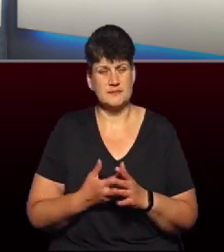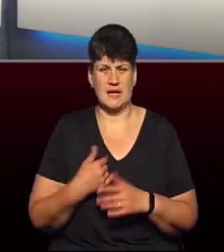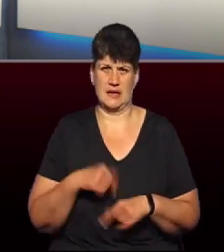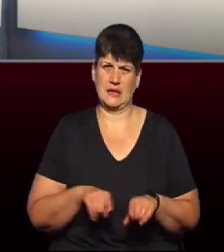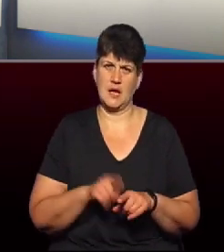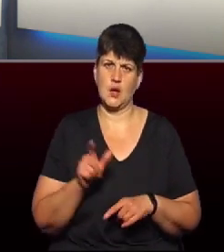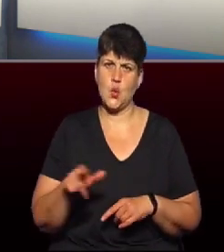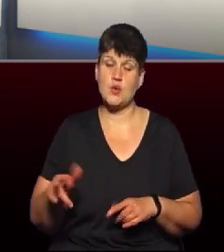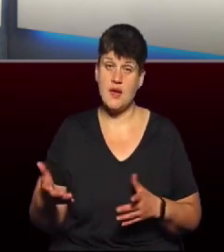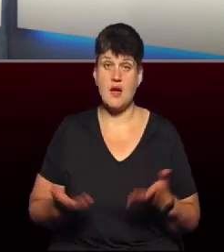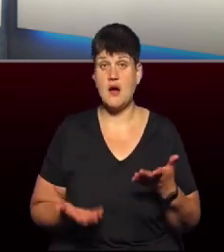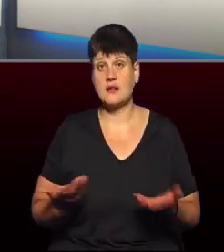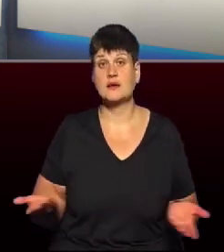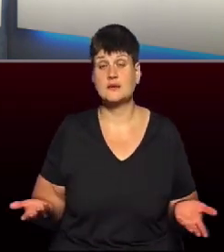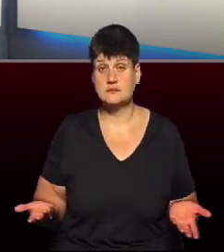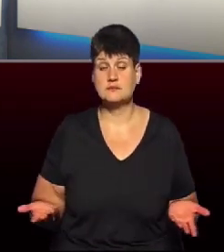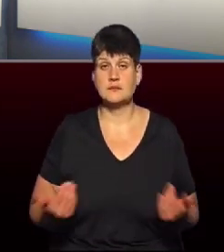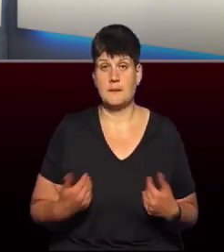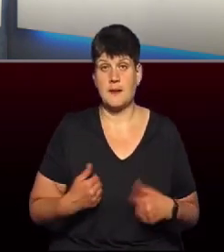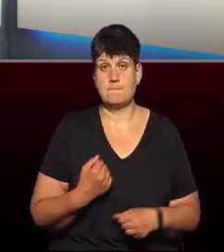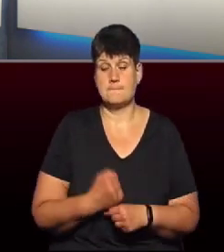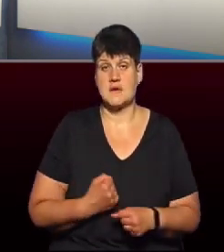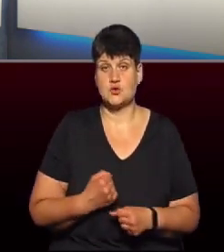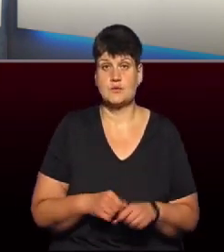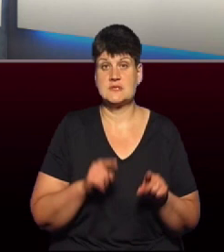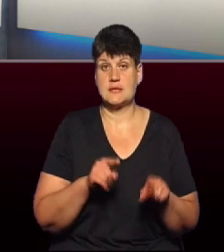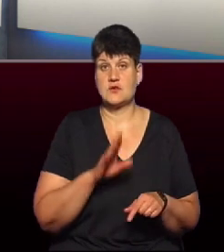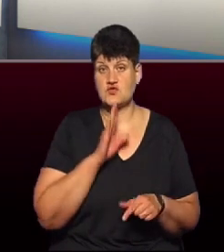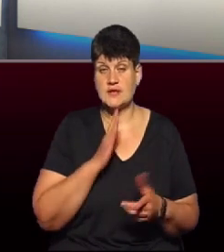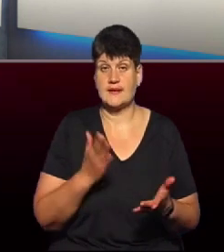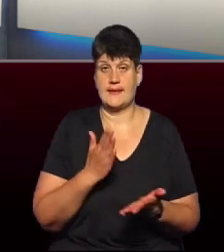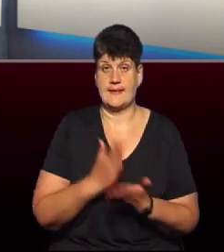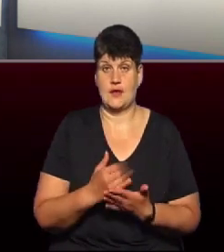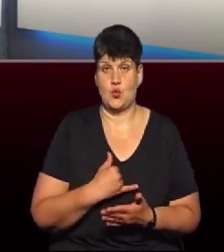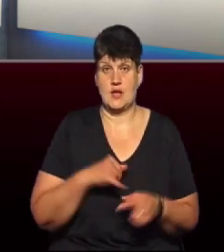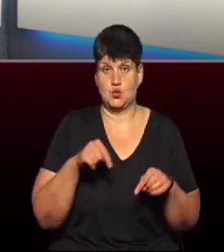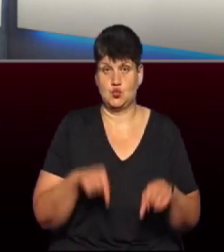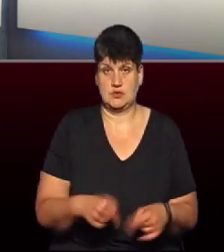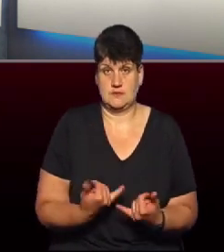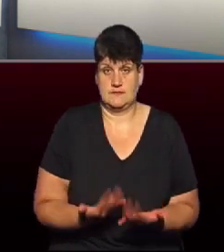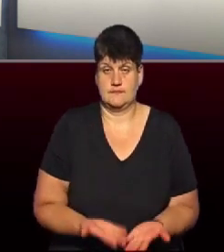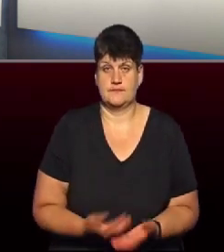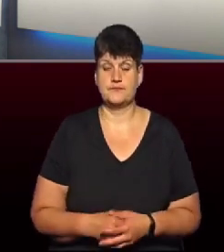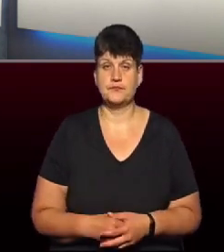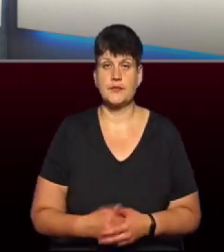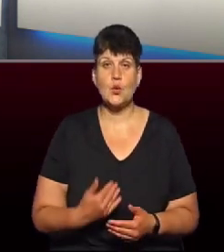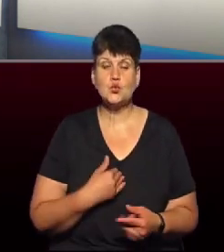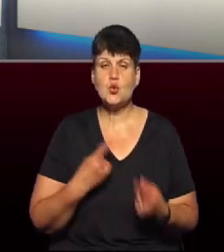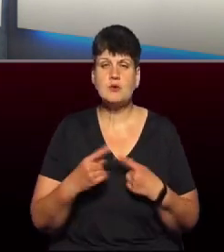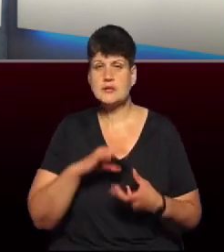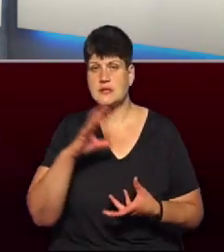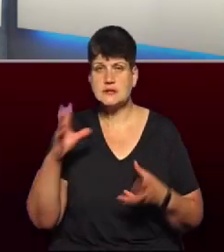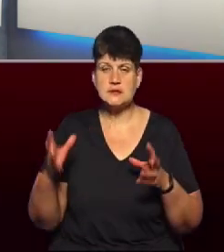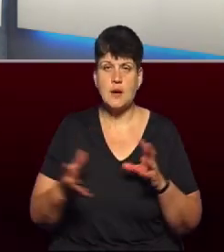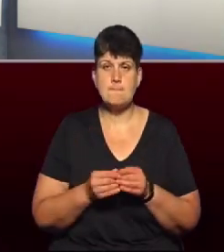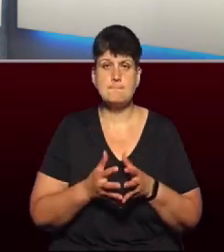але ми працюємо з тими дівчатами, які є в нас тут, в наявності. Також хочу поговорити загалом більше про жіночий футбол.